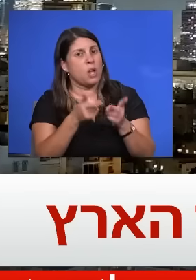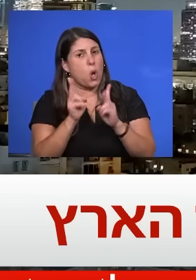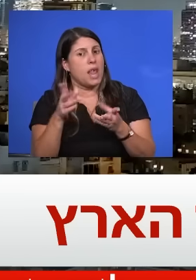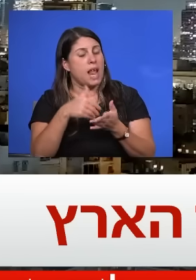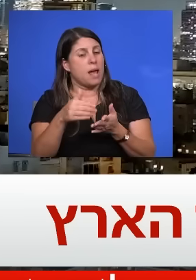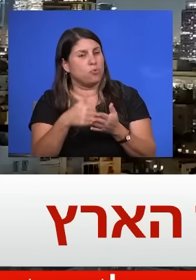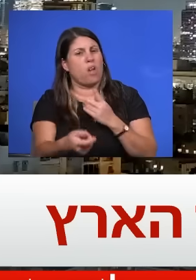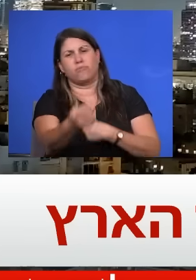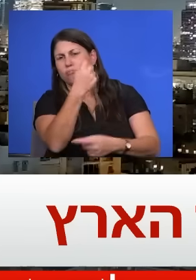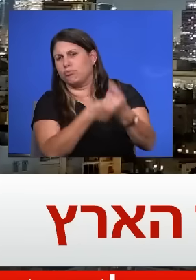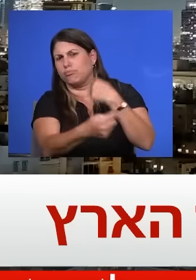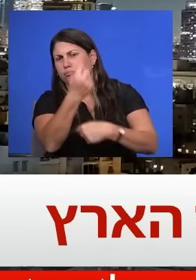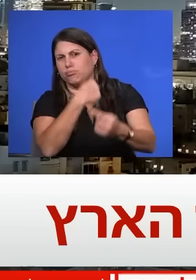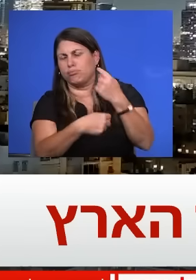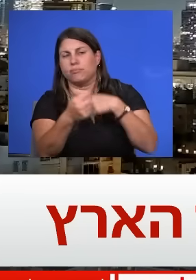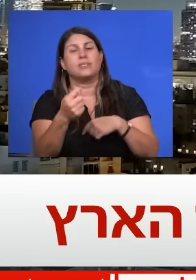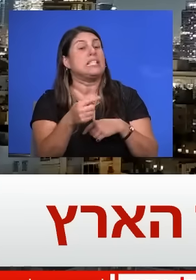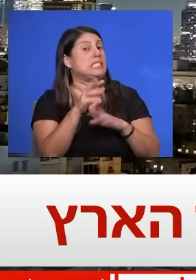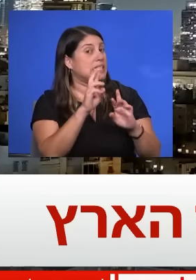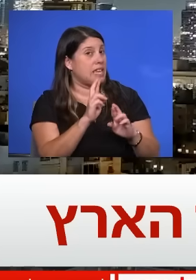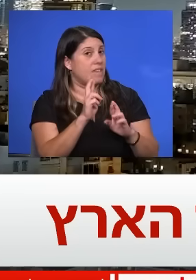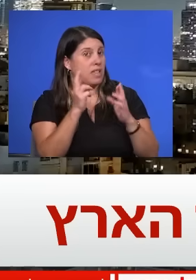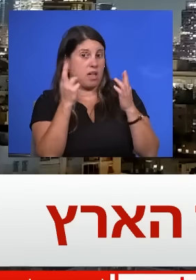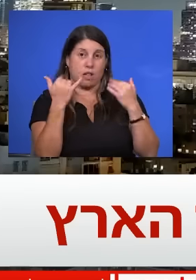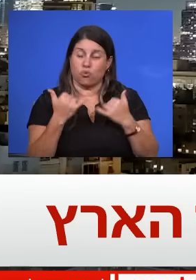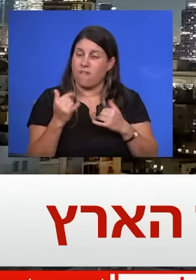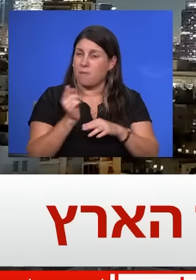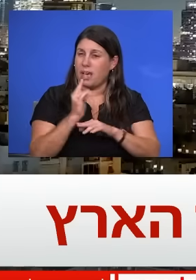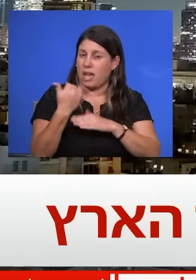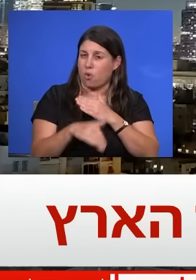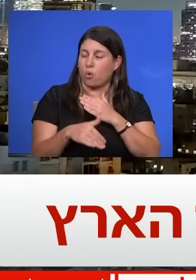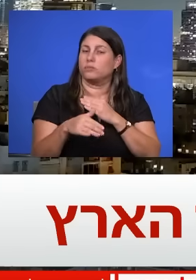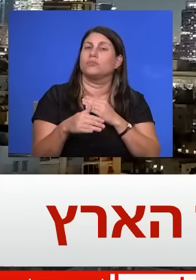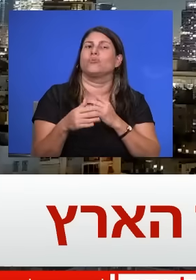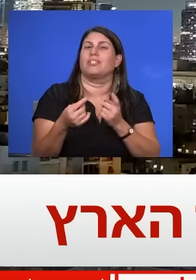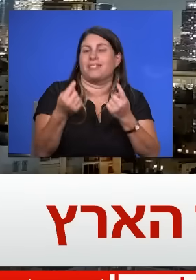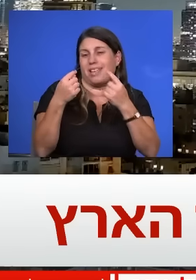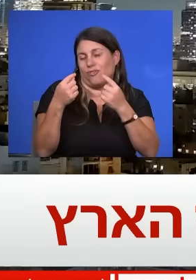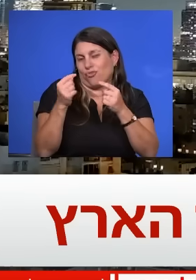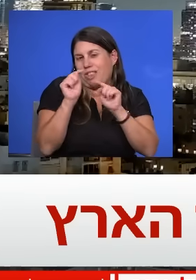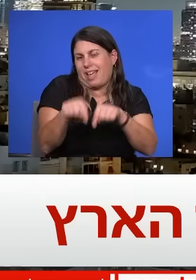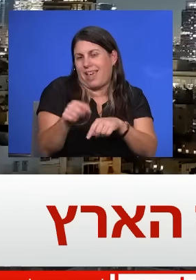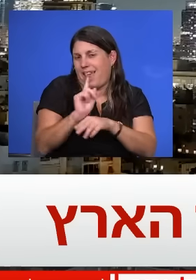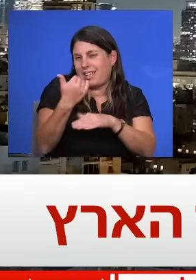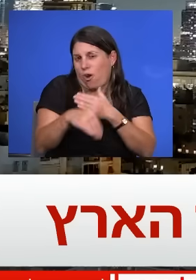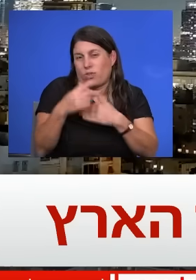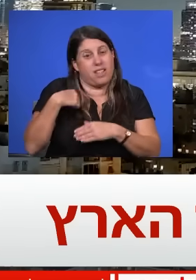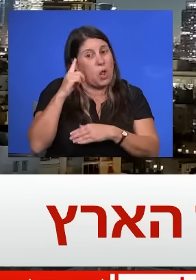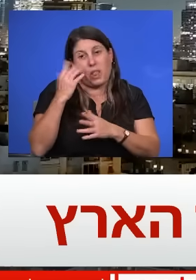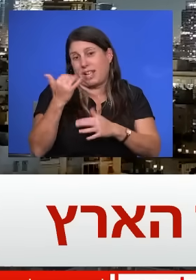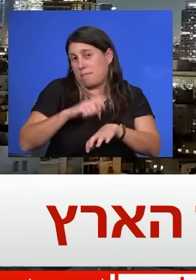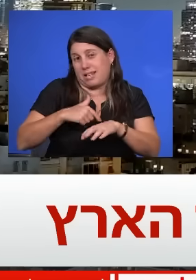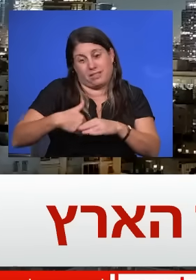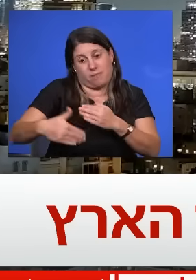כאלה. אני מקווה שהפעם ברגע האחרון, כשנגיע לרגע האחרון, לא יודע כמה זמן זה ייקח, אז כבר לחמאס לא יכולת